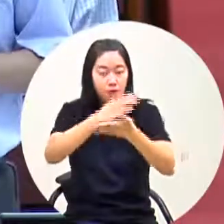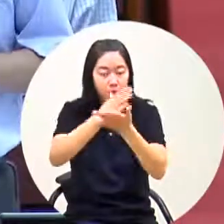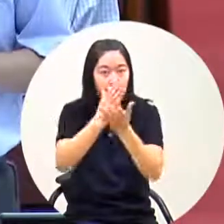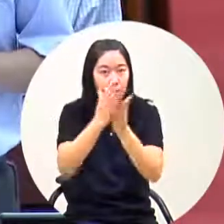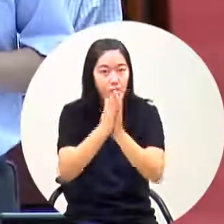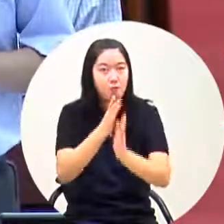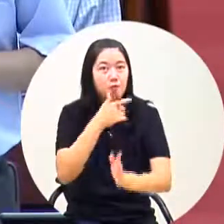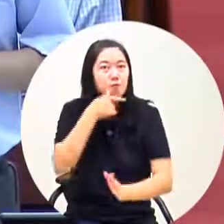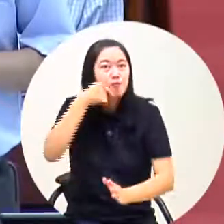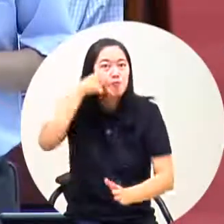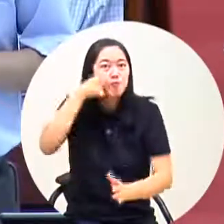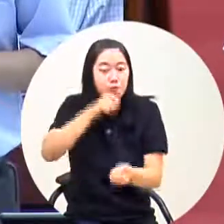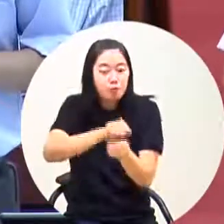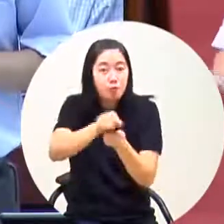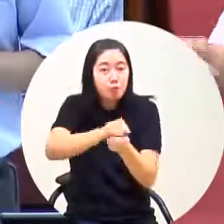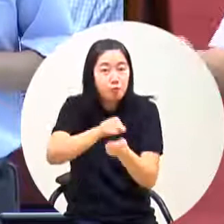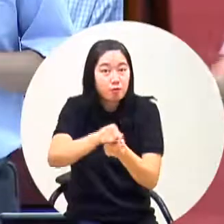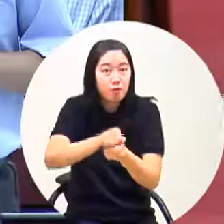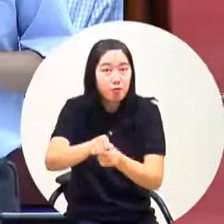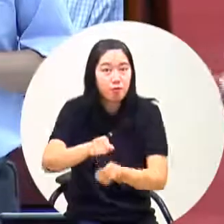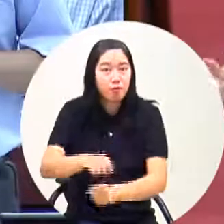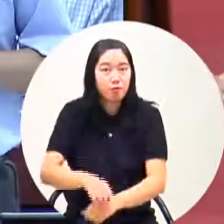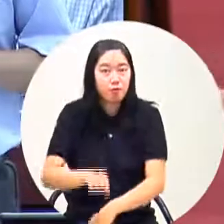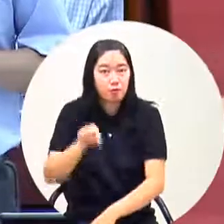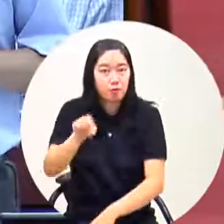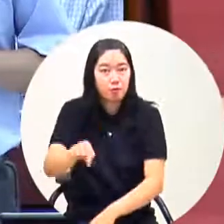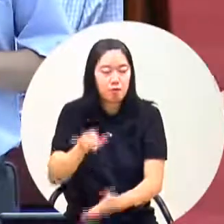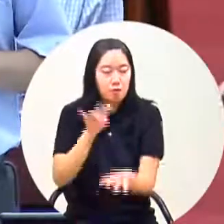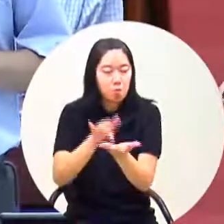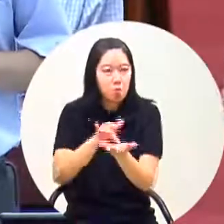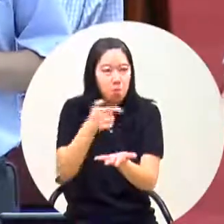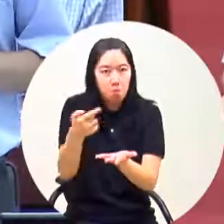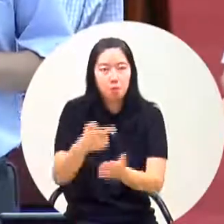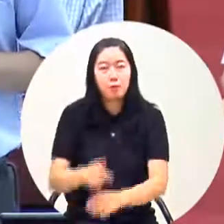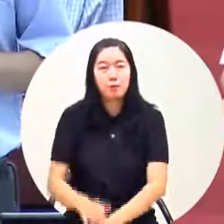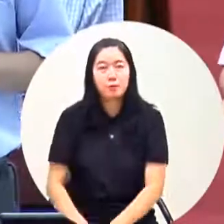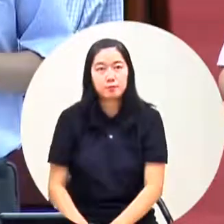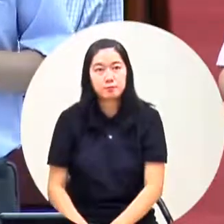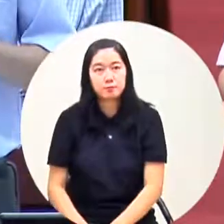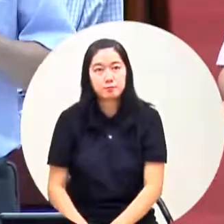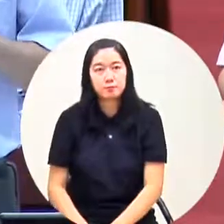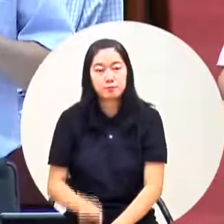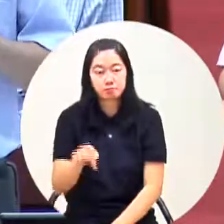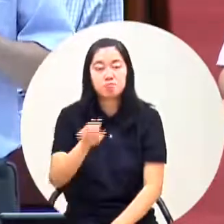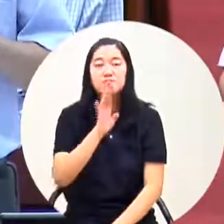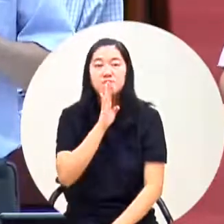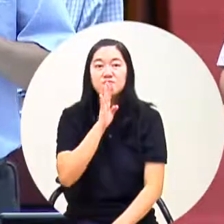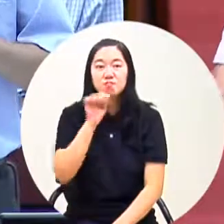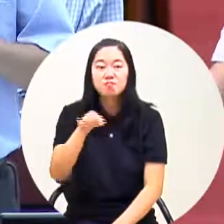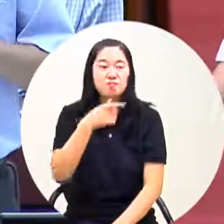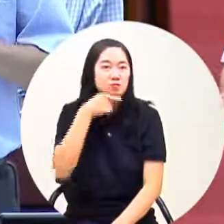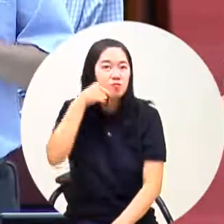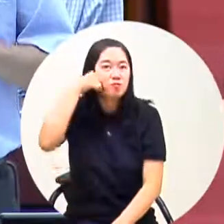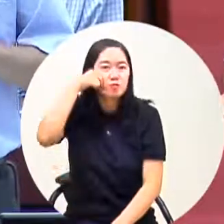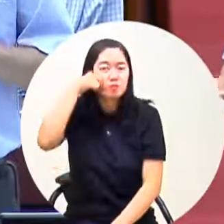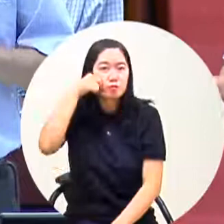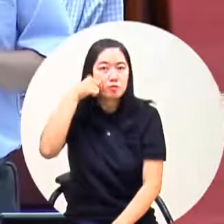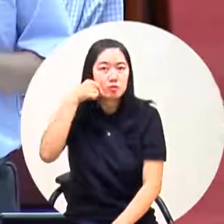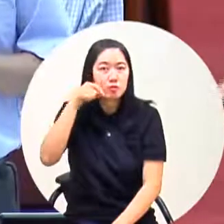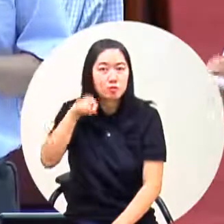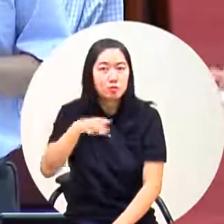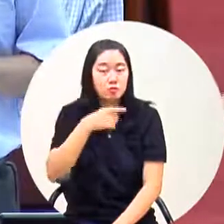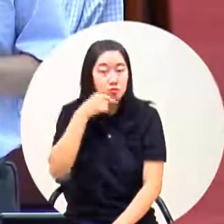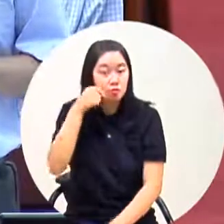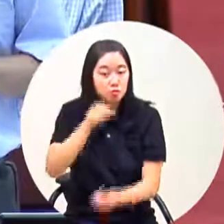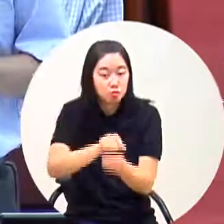色啦。 所以他们公司非常的毒的一个部分了， 它其实那个是 酸的部分，应该酸洗的